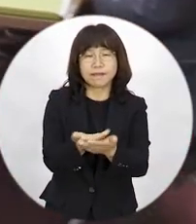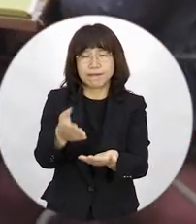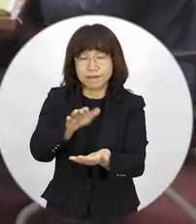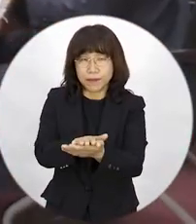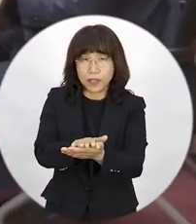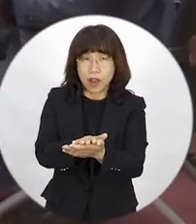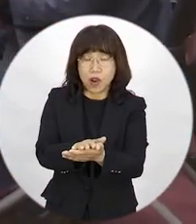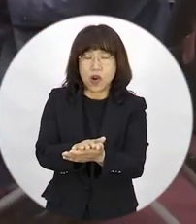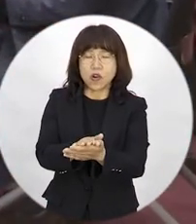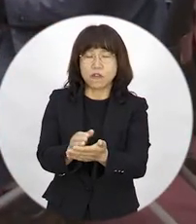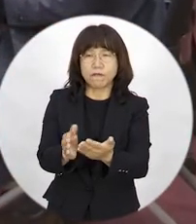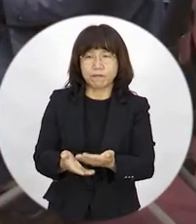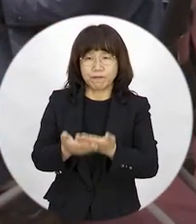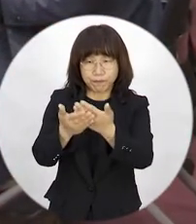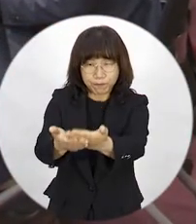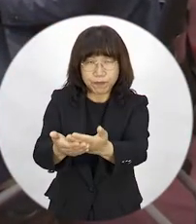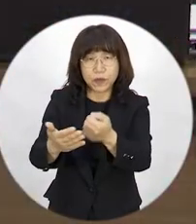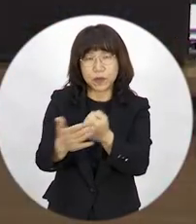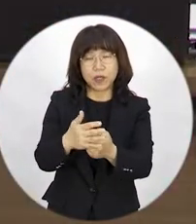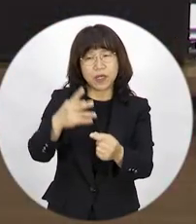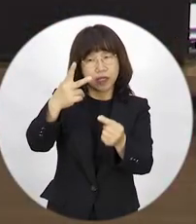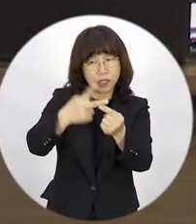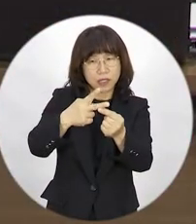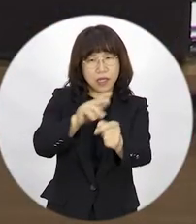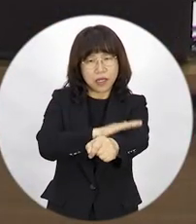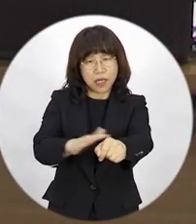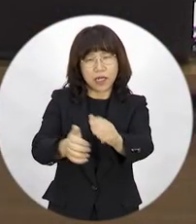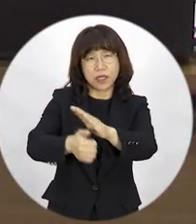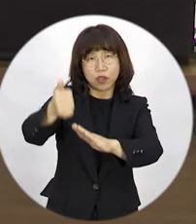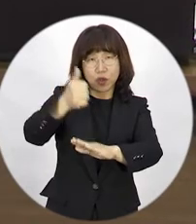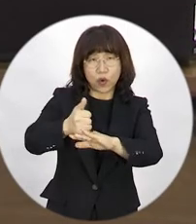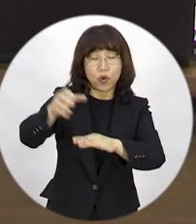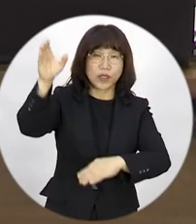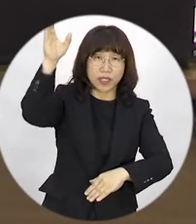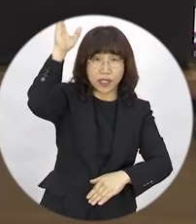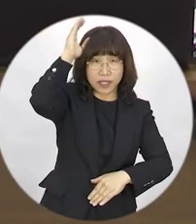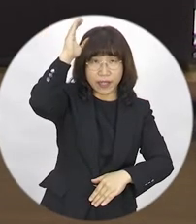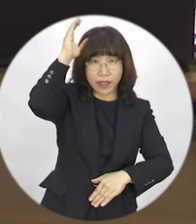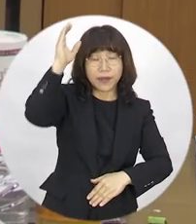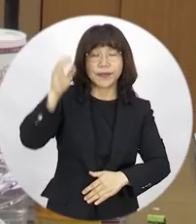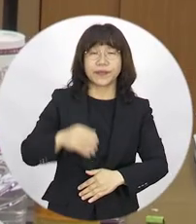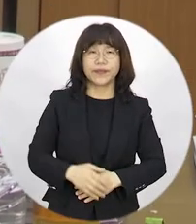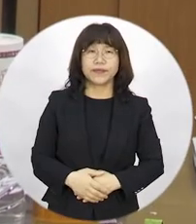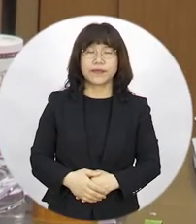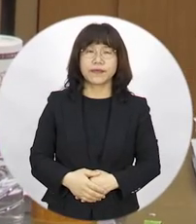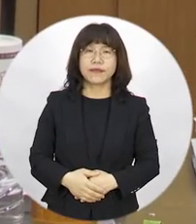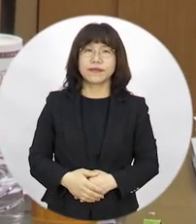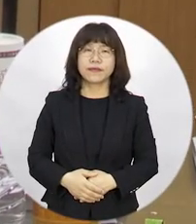반영한 만큼 이번 2차 실사도 성공적으로 마무리될 것으로 기대하고 있습니다.